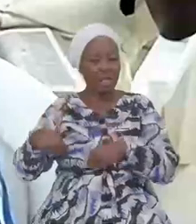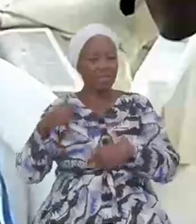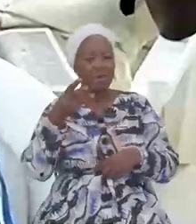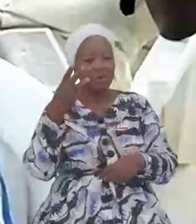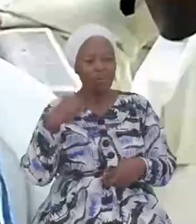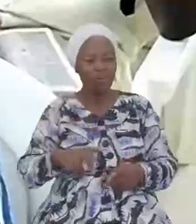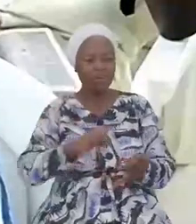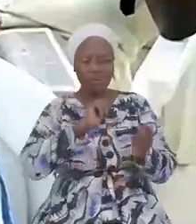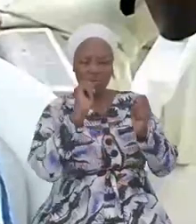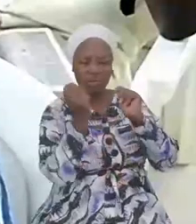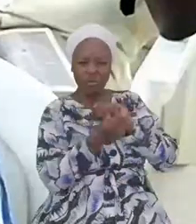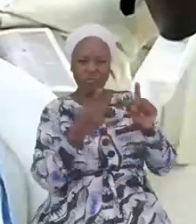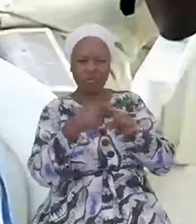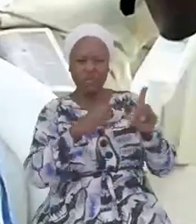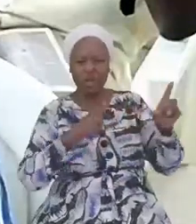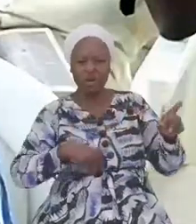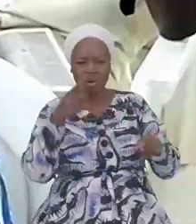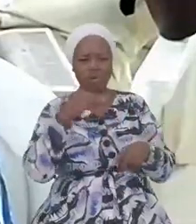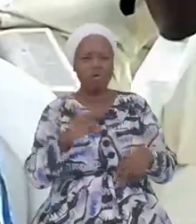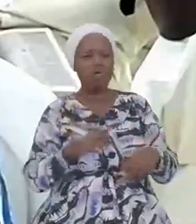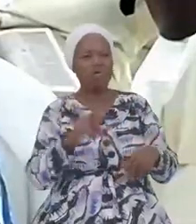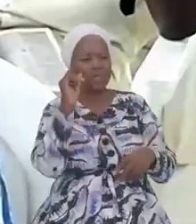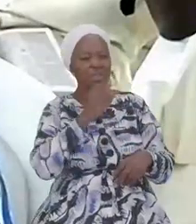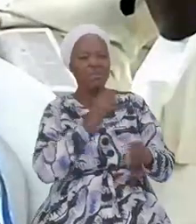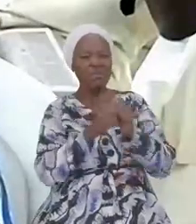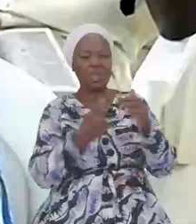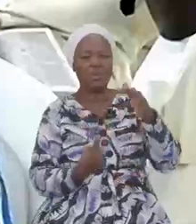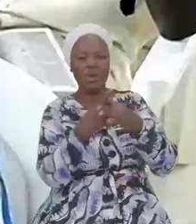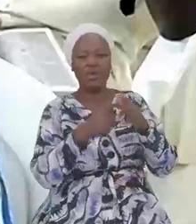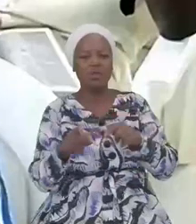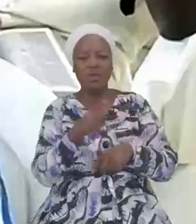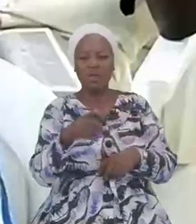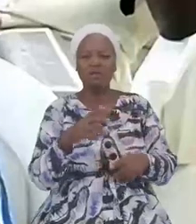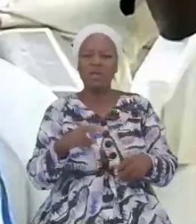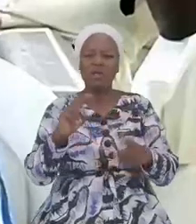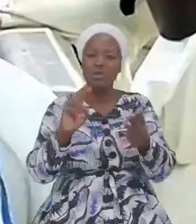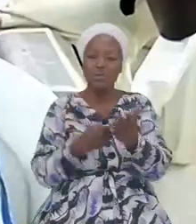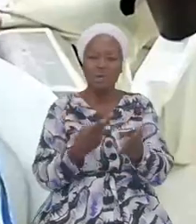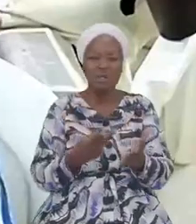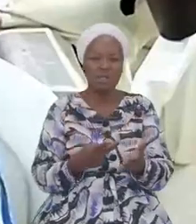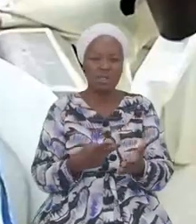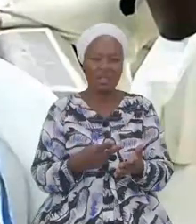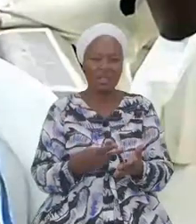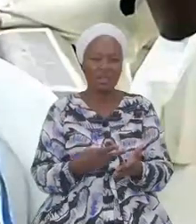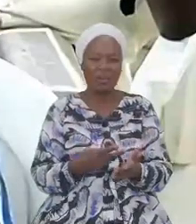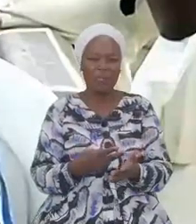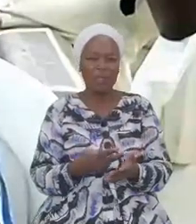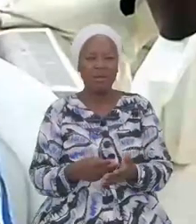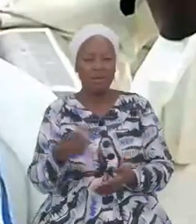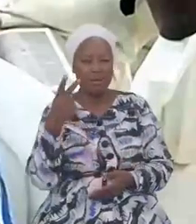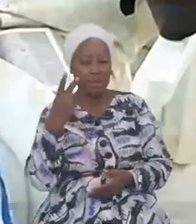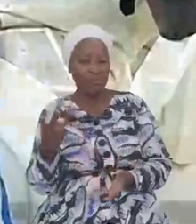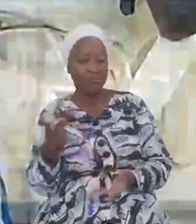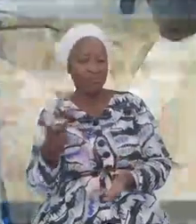l'Éternel, le Dieu d'Israël, qui lui était apparu deux fois. Voyez la faveur que Salomon avait